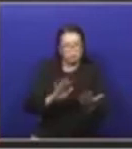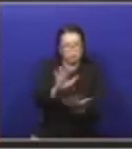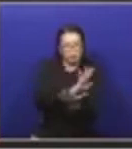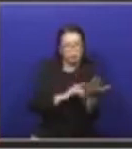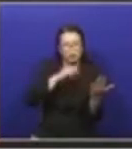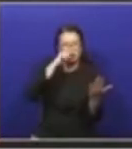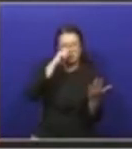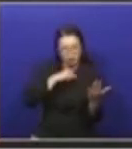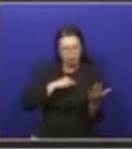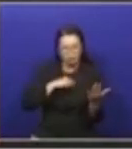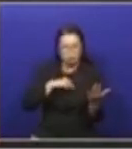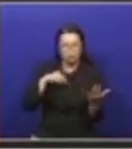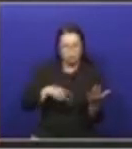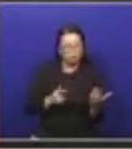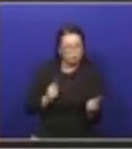อยู่แถวราชดำเนินครับ